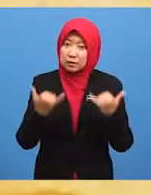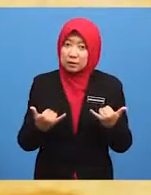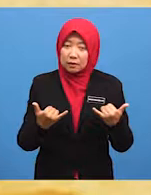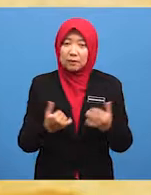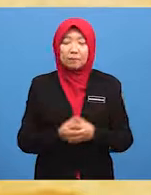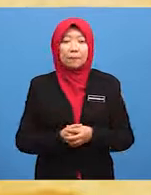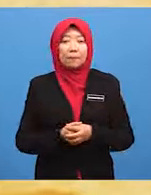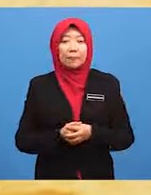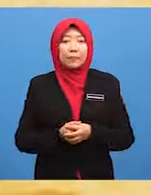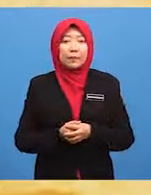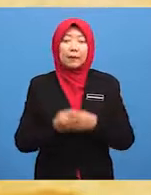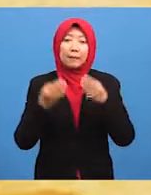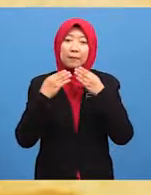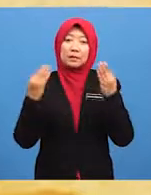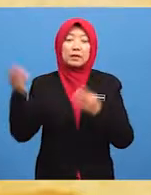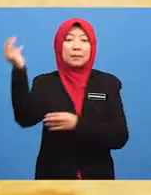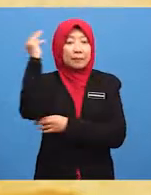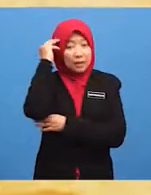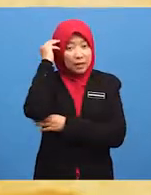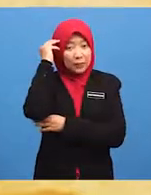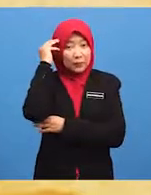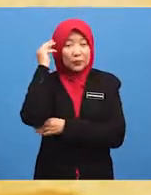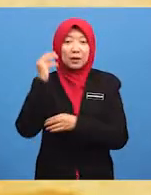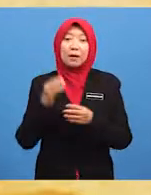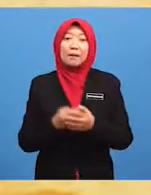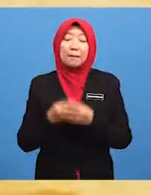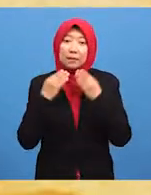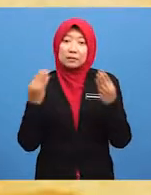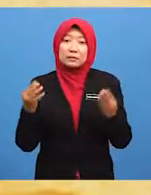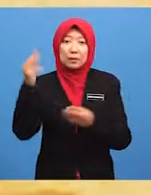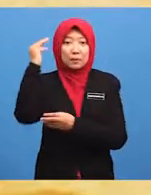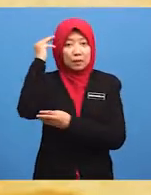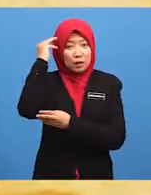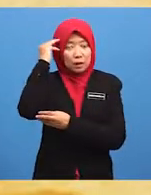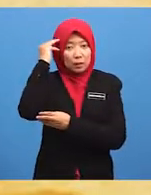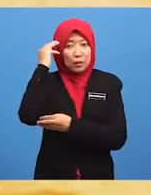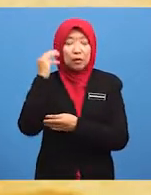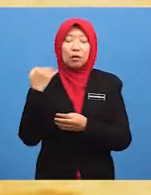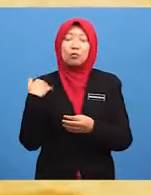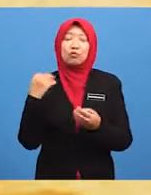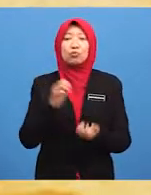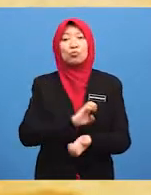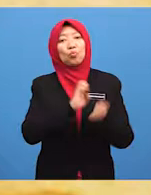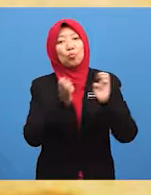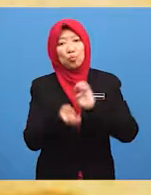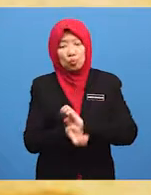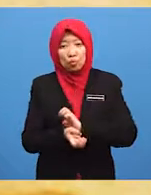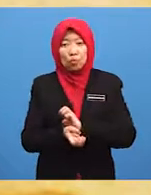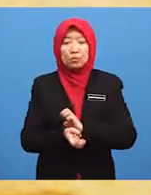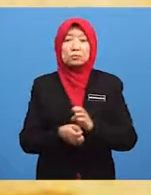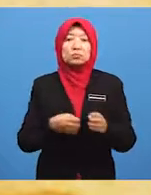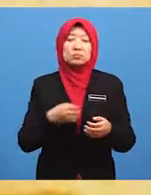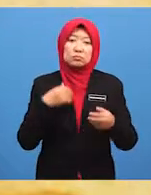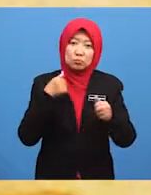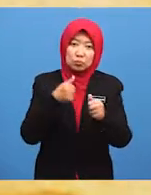hari ini ialah bahasa Melayu. Bahasa Melayu mengalami evolusi mengikut peredaran